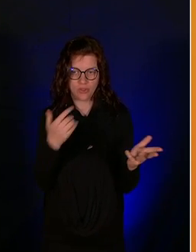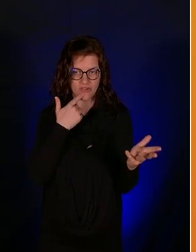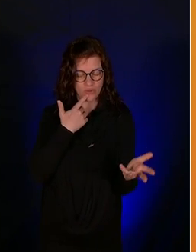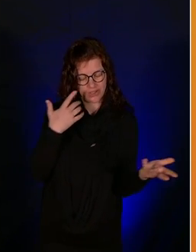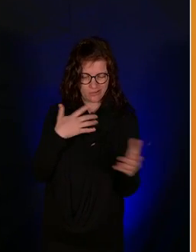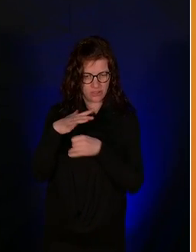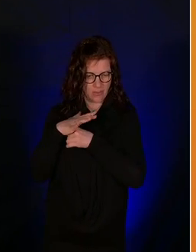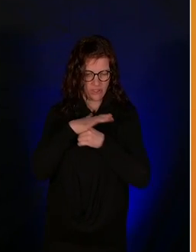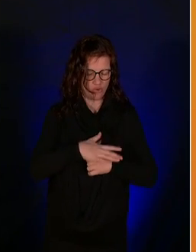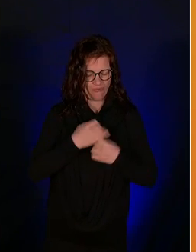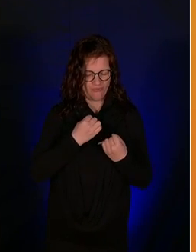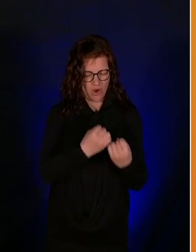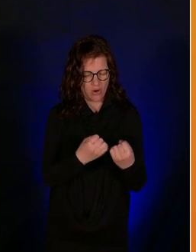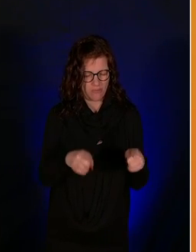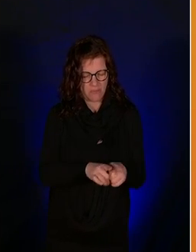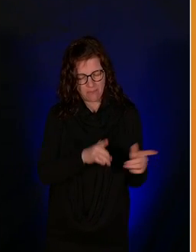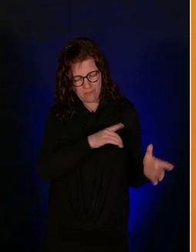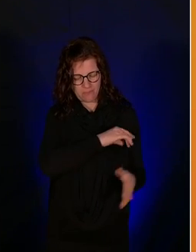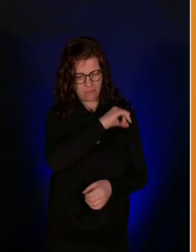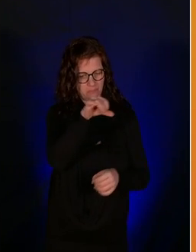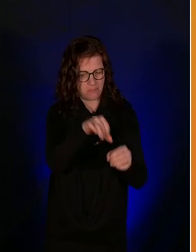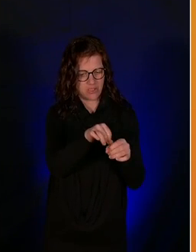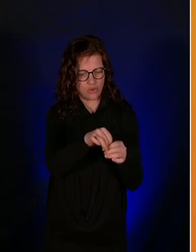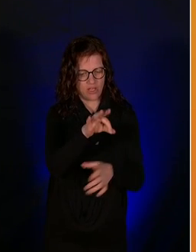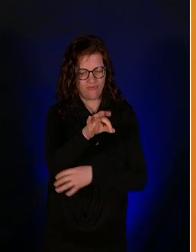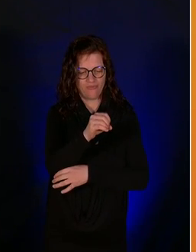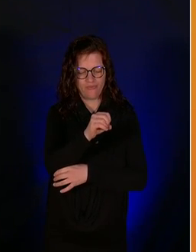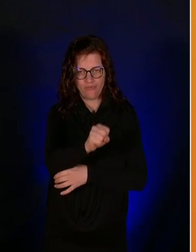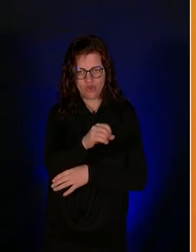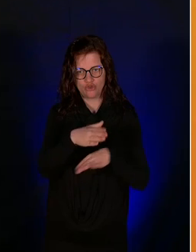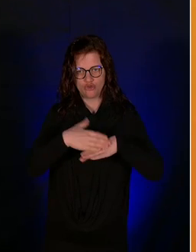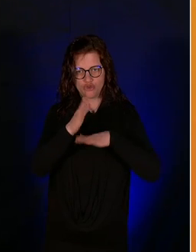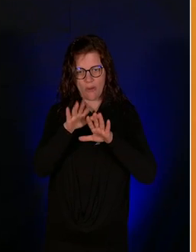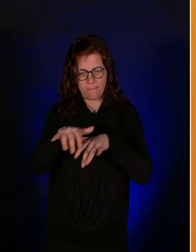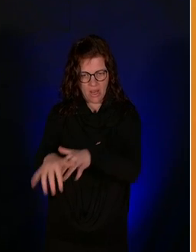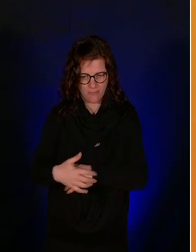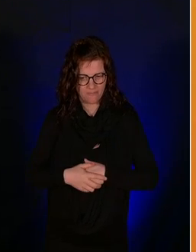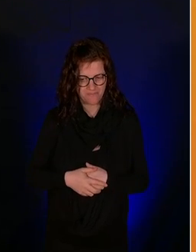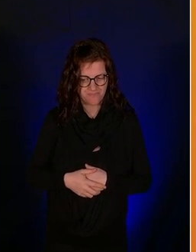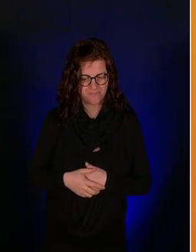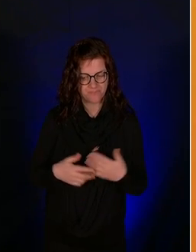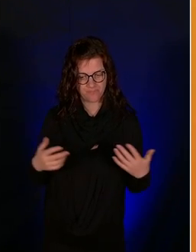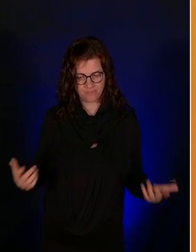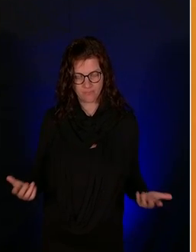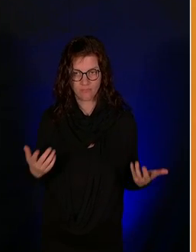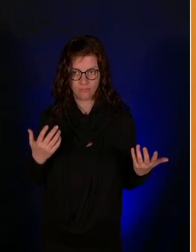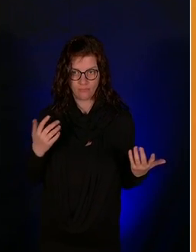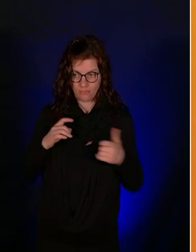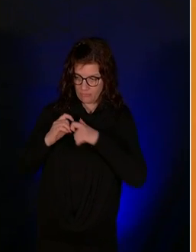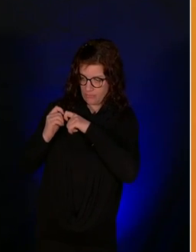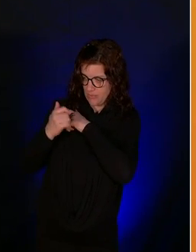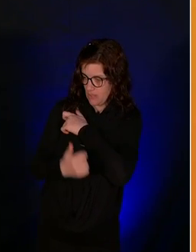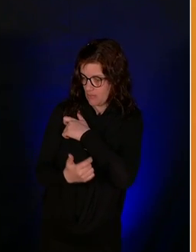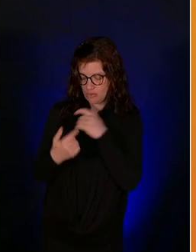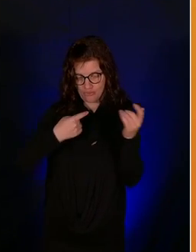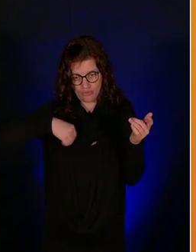forte, comme au dépôt pétrolier de Fos-sur-Mer. Démarche que nous demandons depuis des mois et